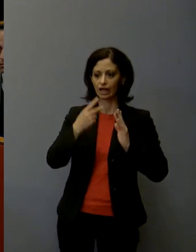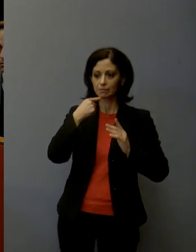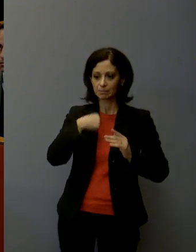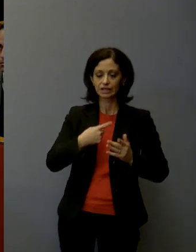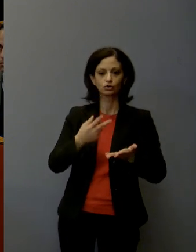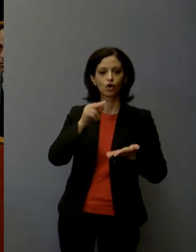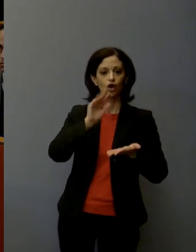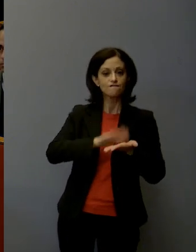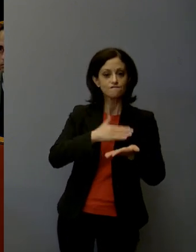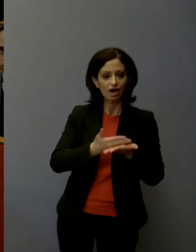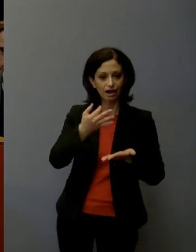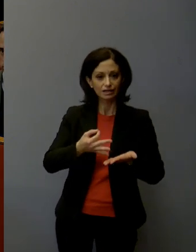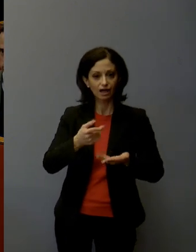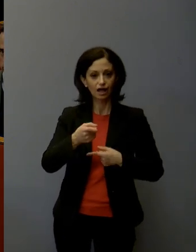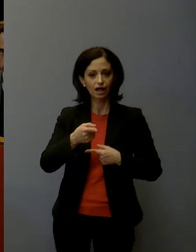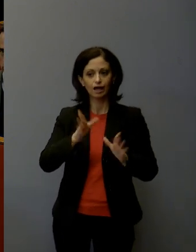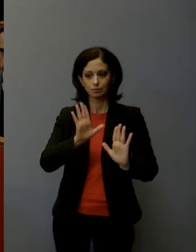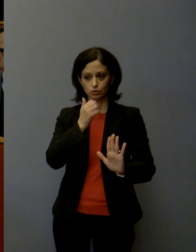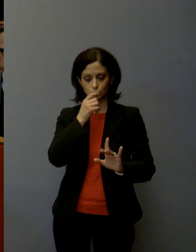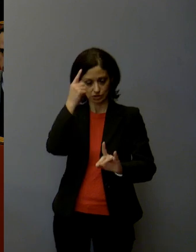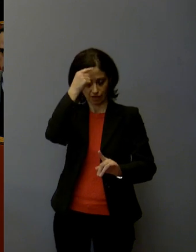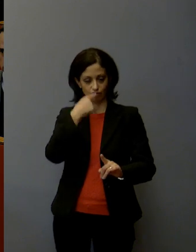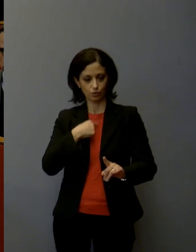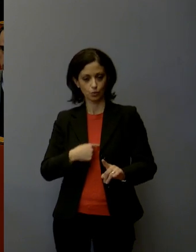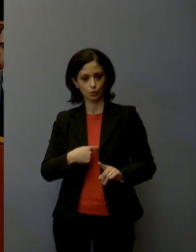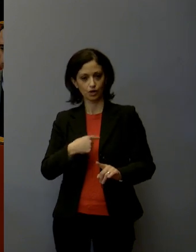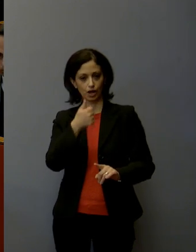lei è una figura tecnica quindi deve rispondere